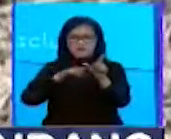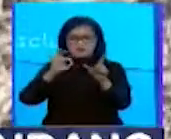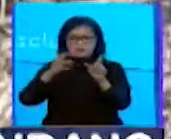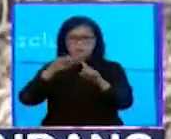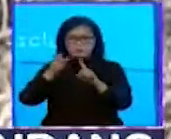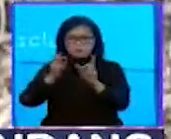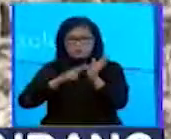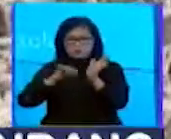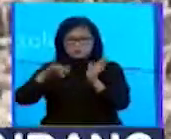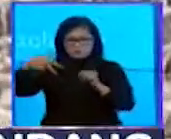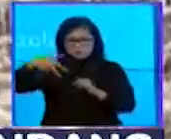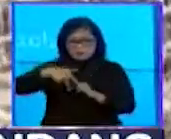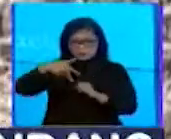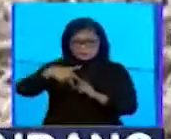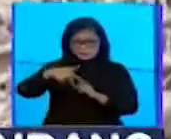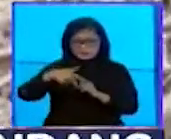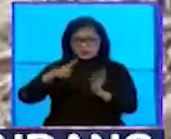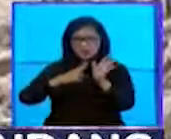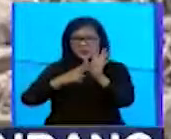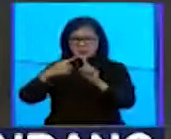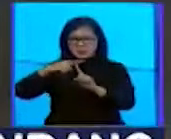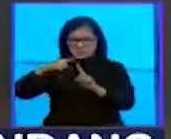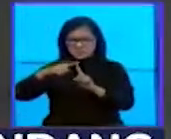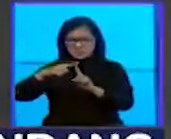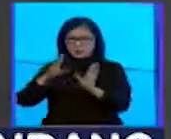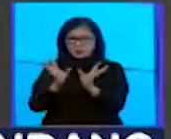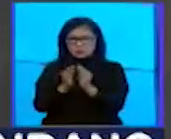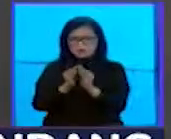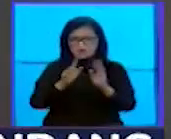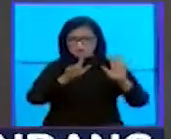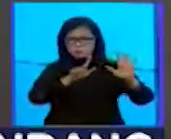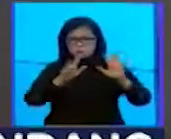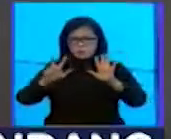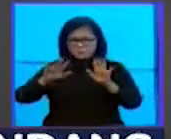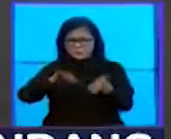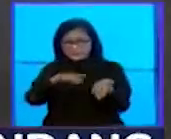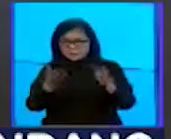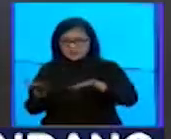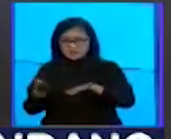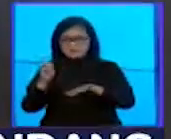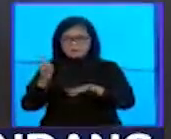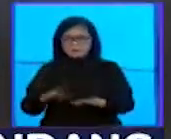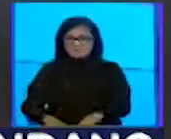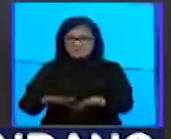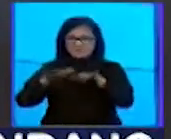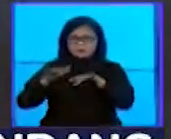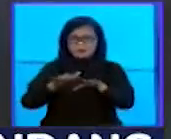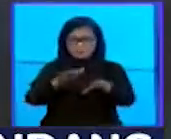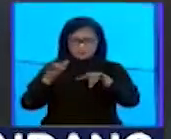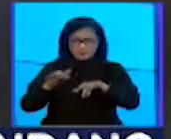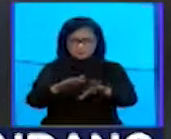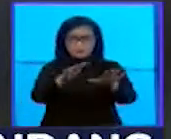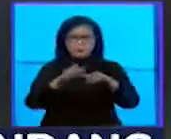Timur, Nusa Tenggara Timur. Total sebanyak 78 warga meninggal dunia akibat banjir bandang di wilayah Adonara Timur,